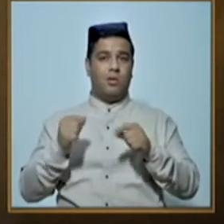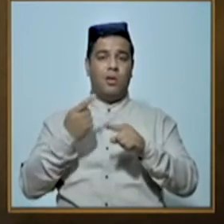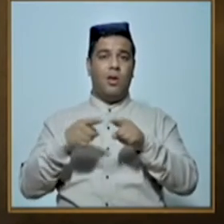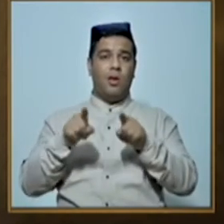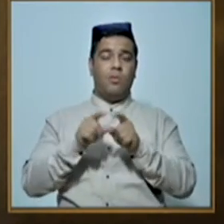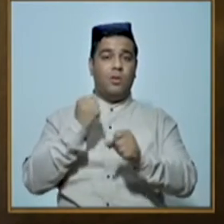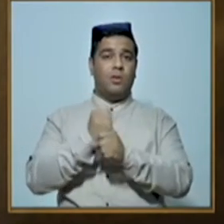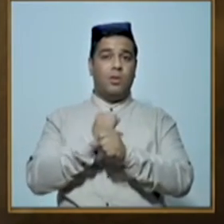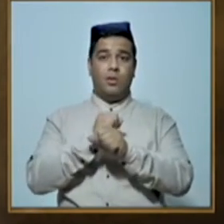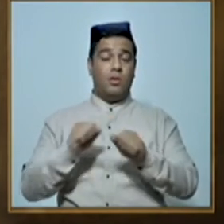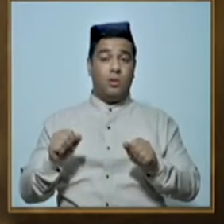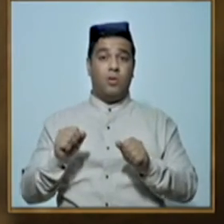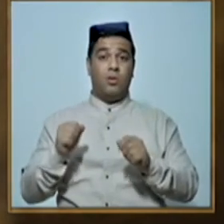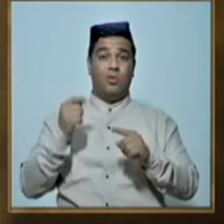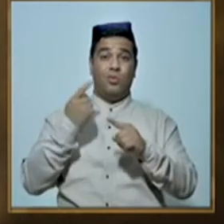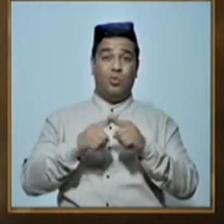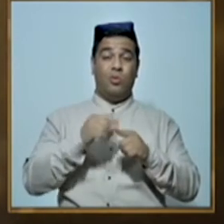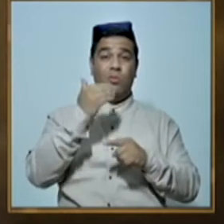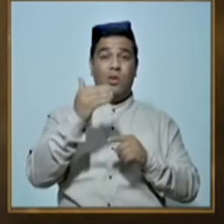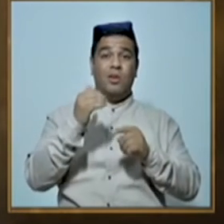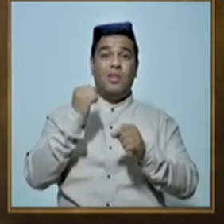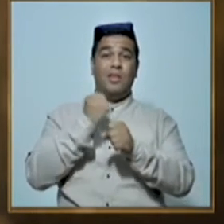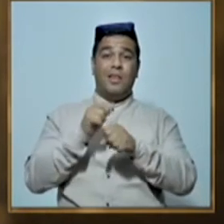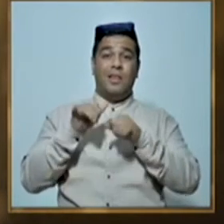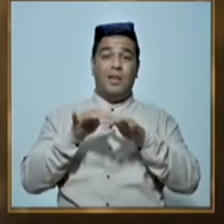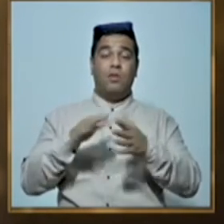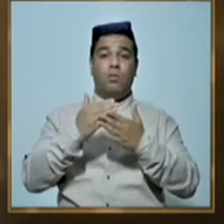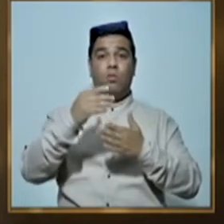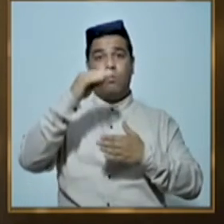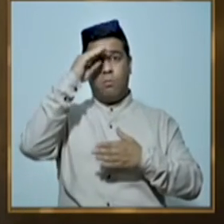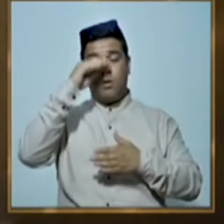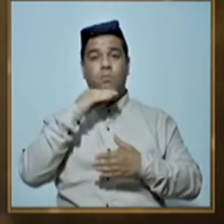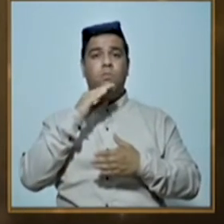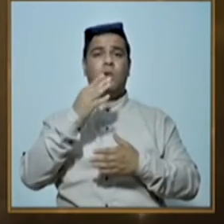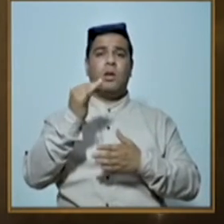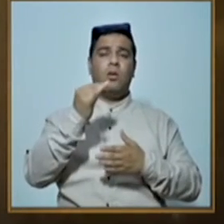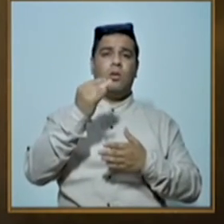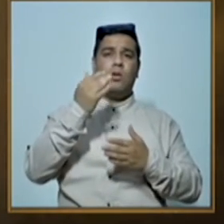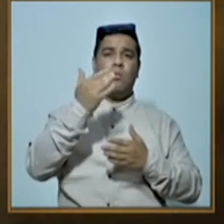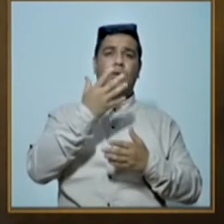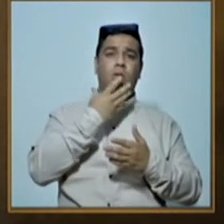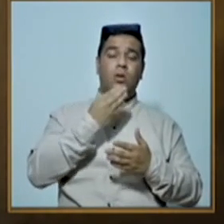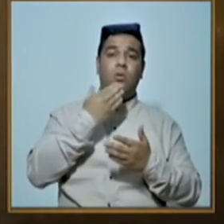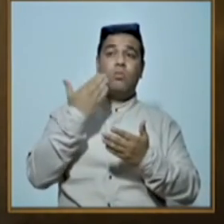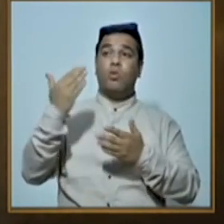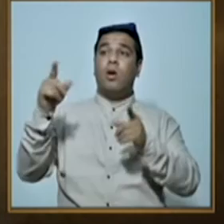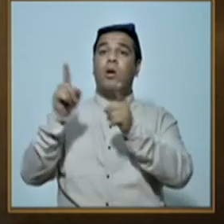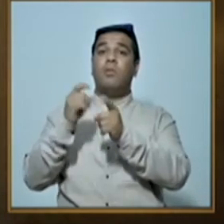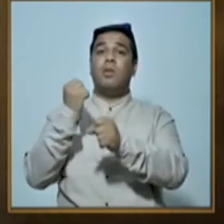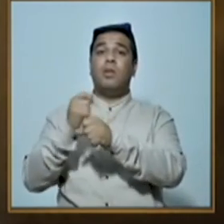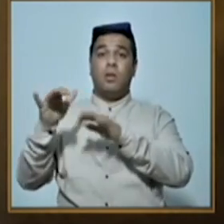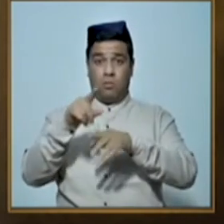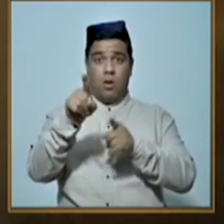ko'rsatyapsan. Lekin shu qilgan ishing bilan ota-boboyni o'ziga teskari amal qilyapsan u. Otang,